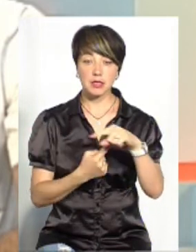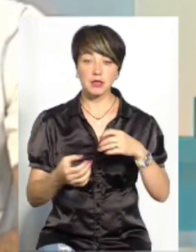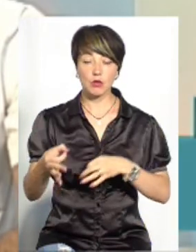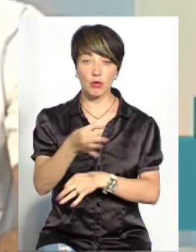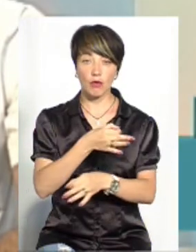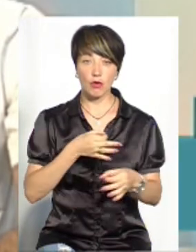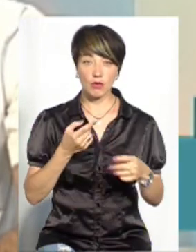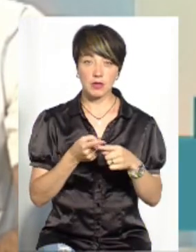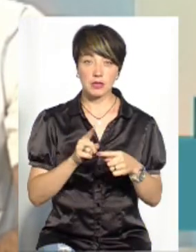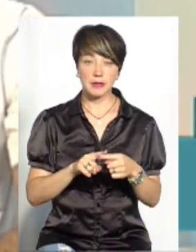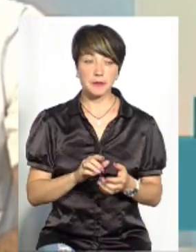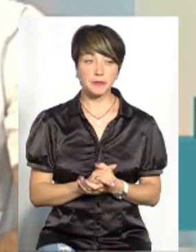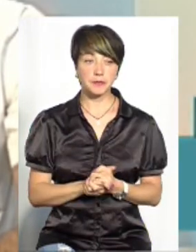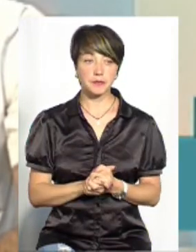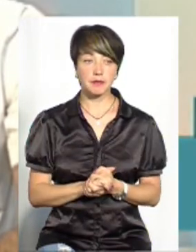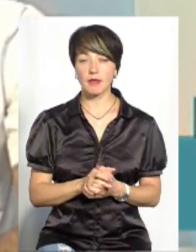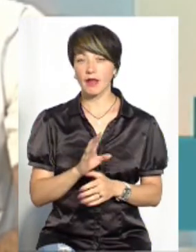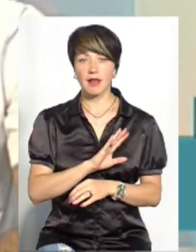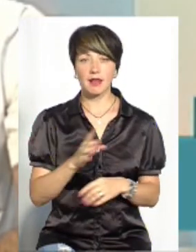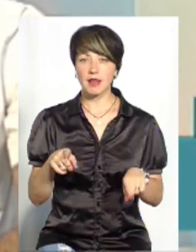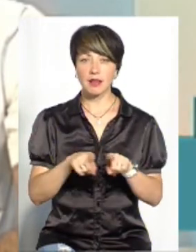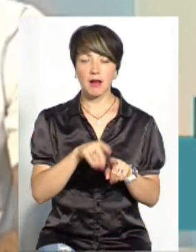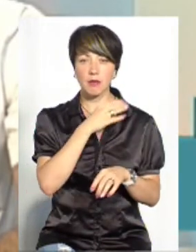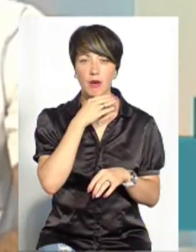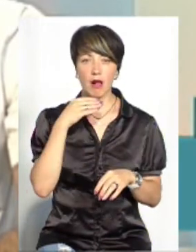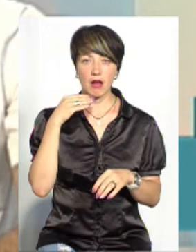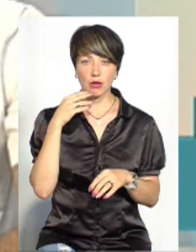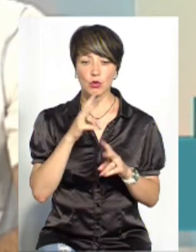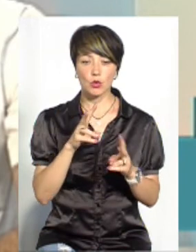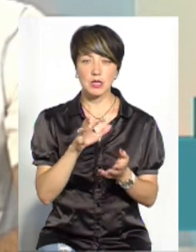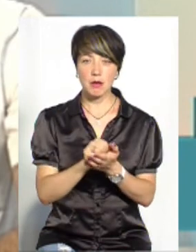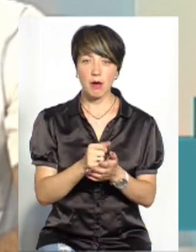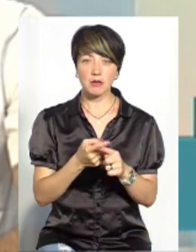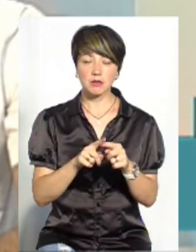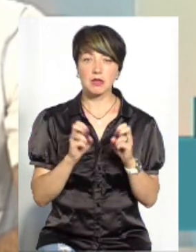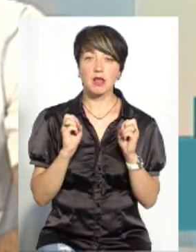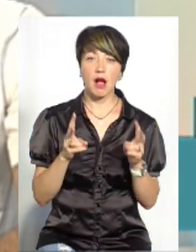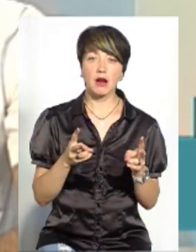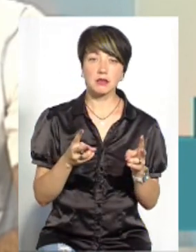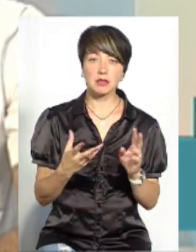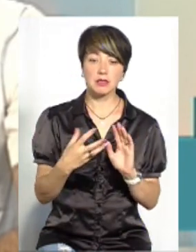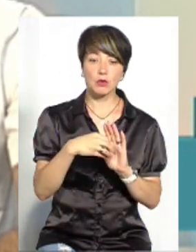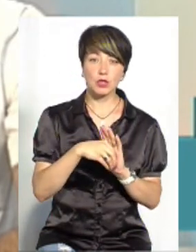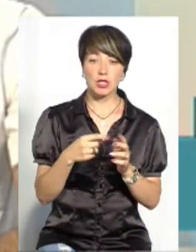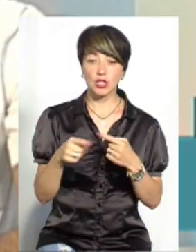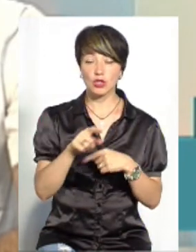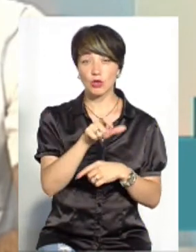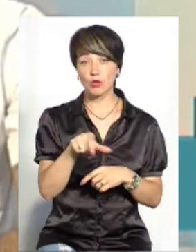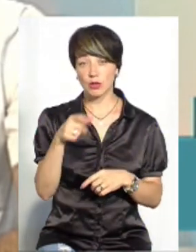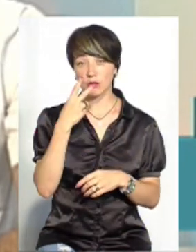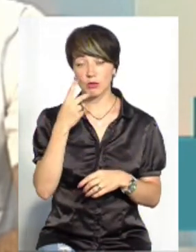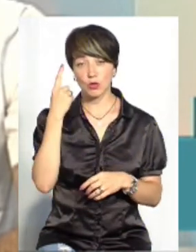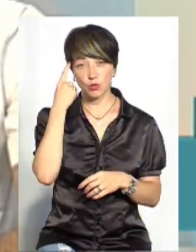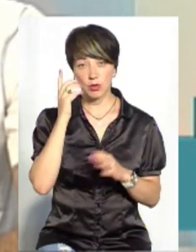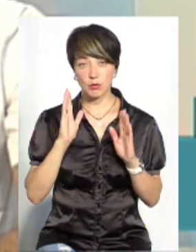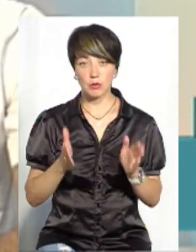насправді, їх не так вже багато в парку, хто тим займається, яким чином залучати інших людей, ну, будемо